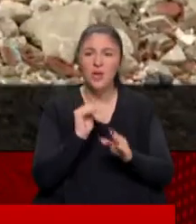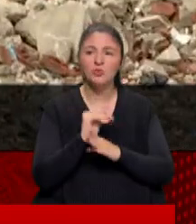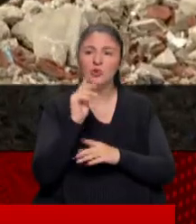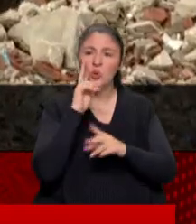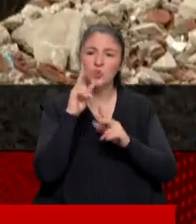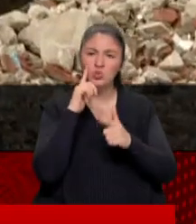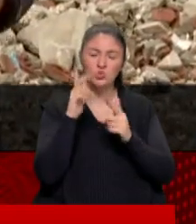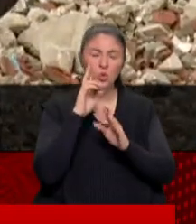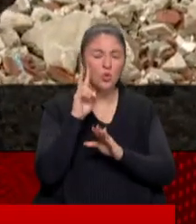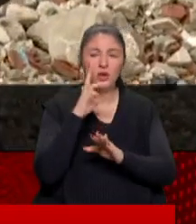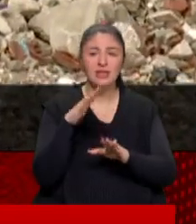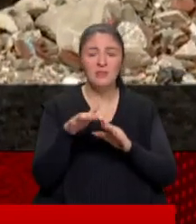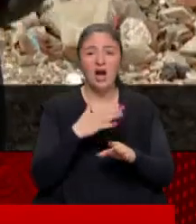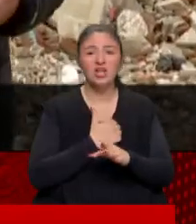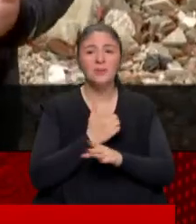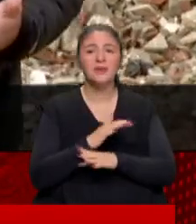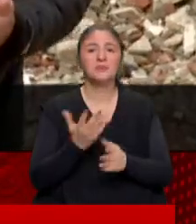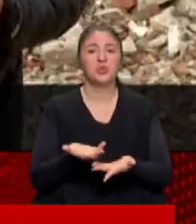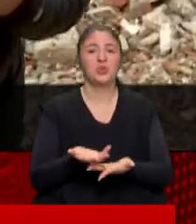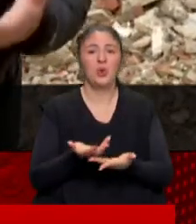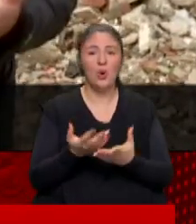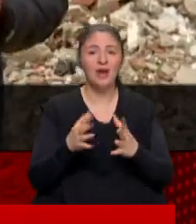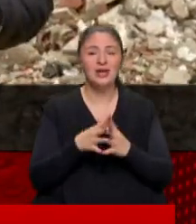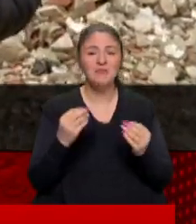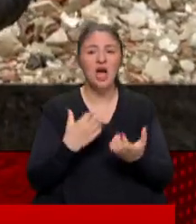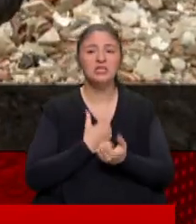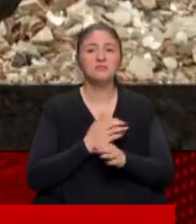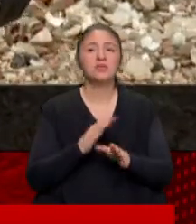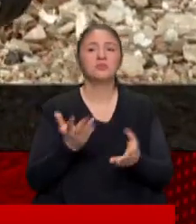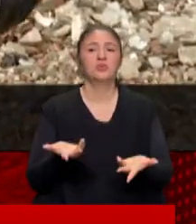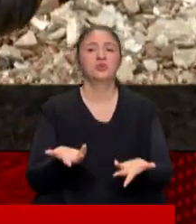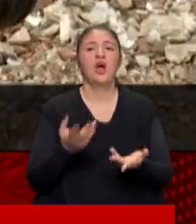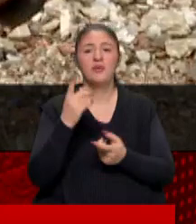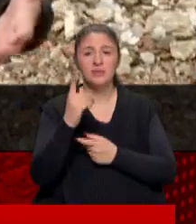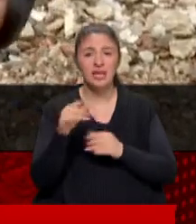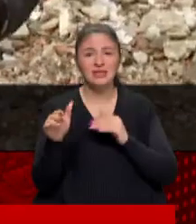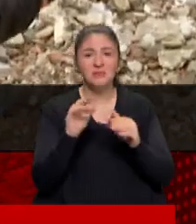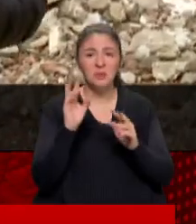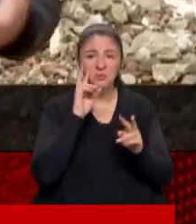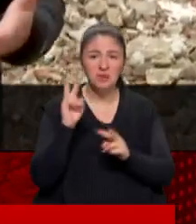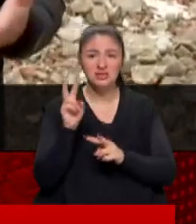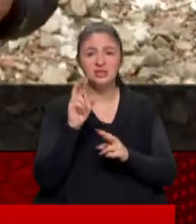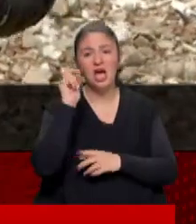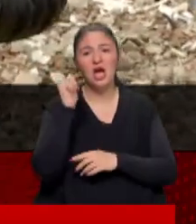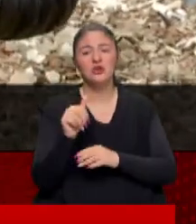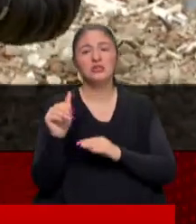görüntüleri görüyorlar. Depremin acısı zaten bitmiyor. Kayıpların acısı bitmiyor ve bir de deprem manzarası her gün